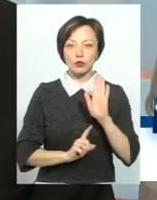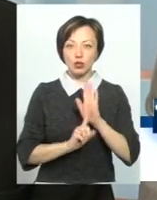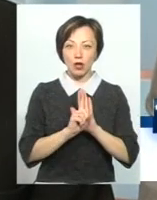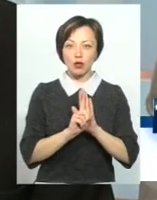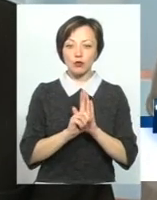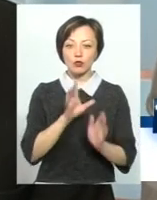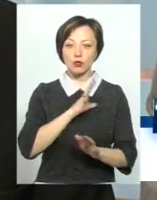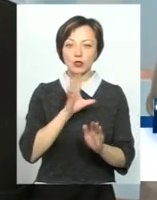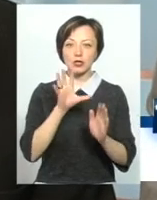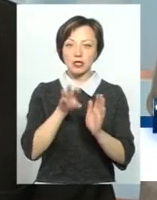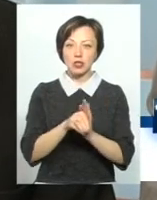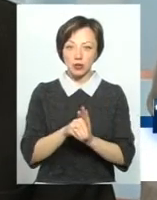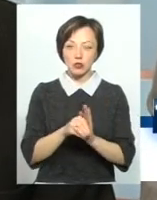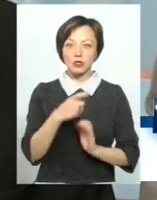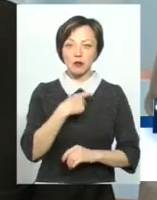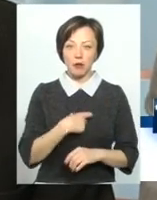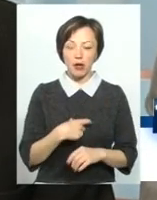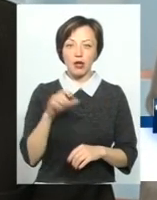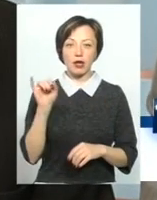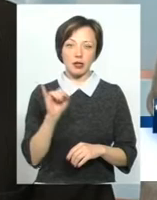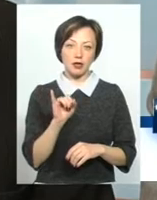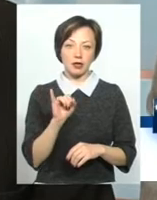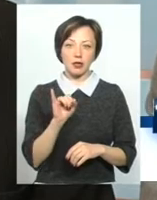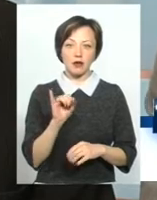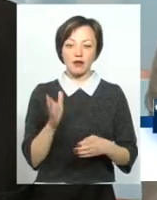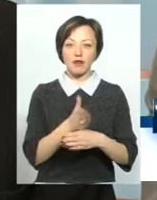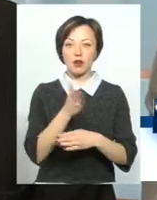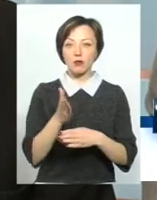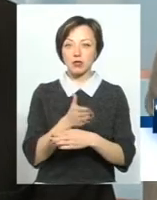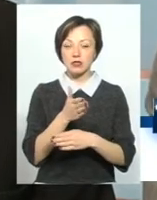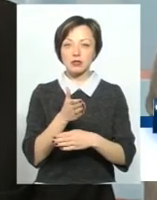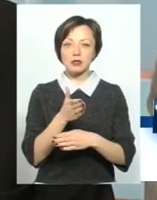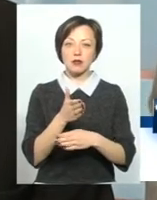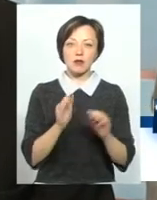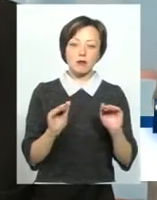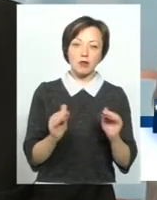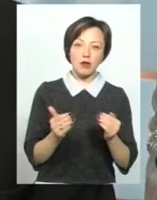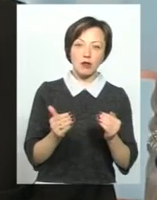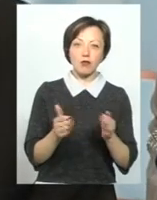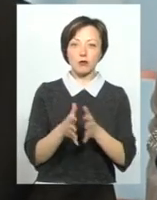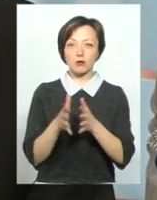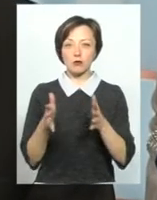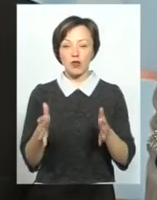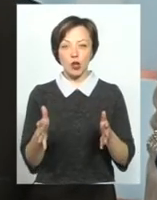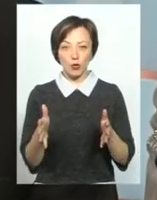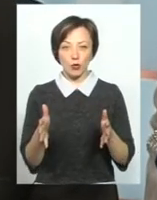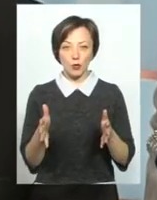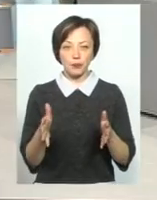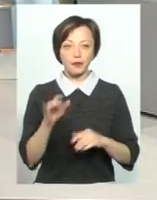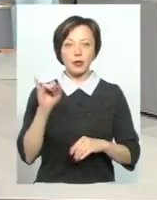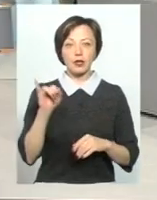бути задіяні і задіюють себе і в виробництві, чи то в малому, чи в більшому, в великому.